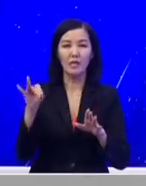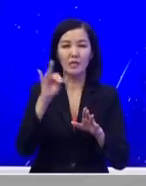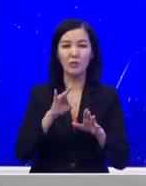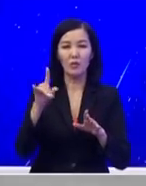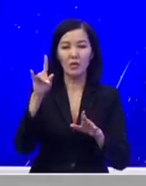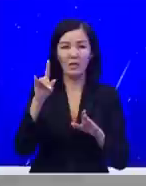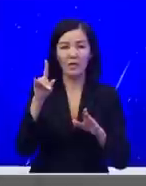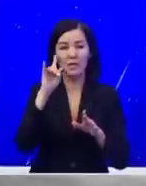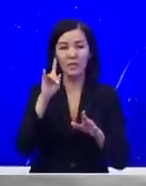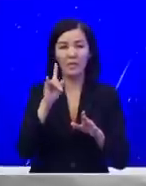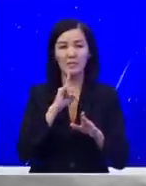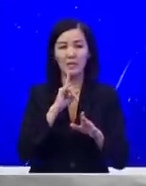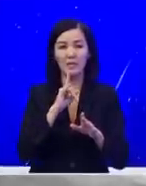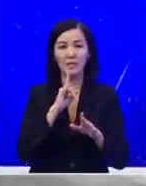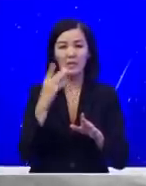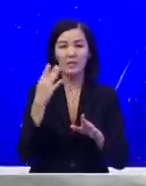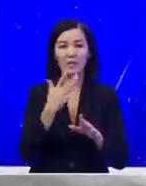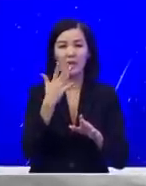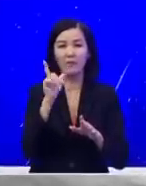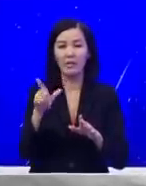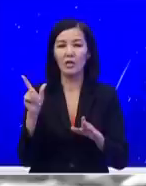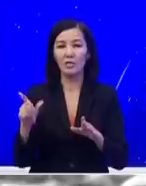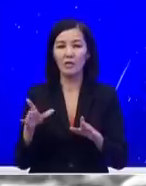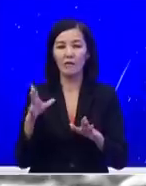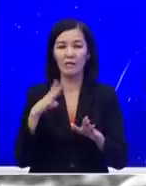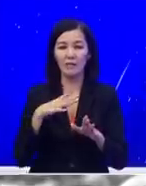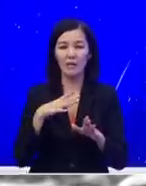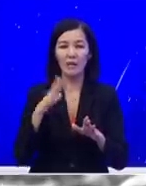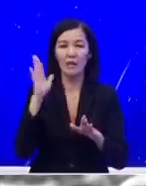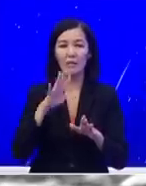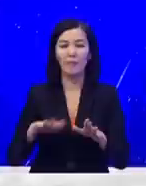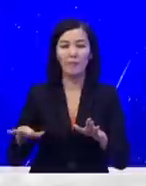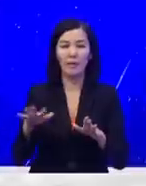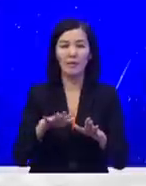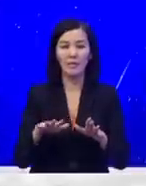современного Казахстана, унесшим жизни 45 человек, стал прорыв плотины в селе